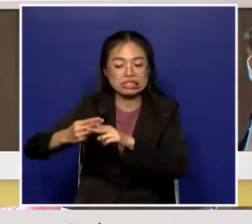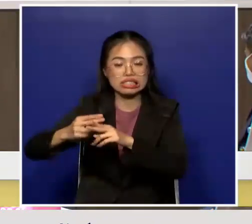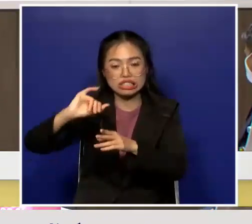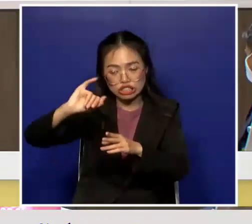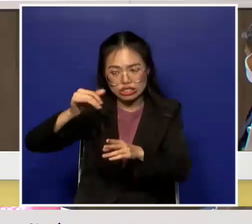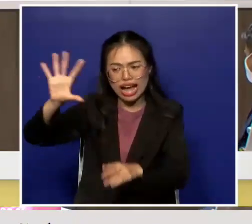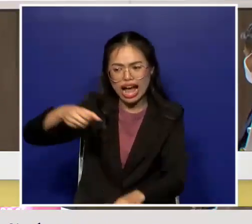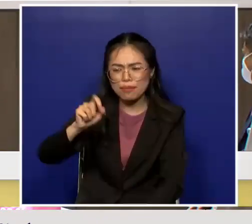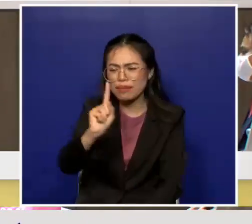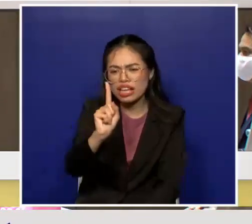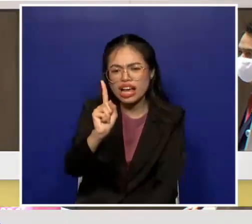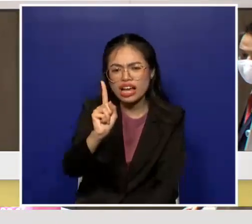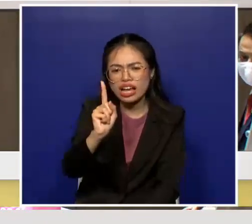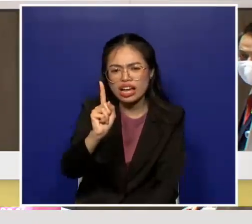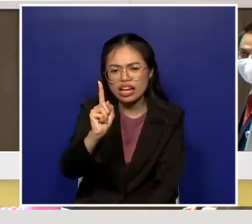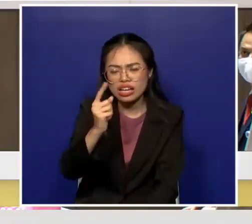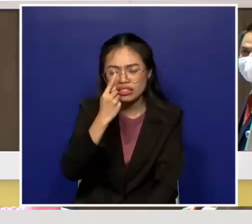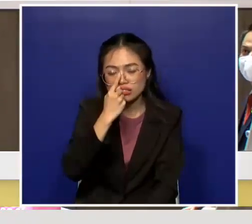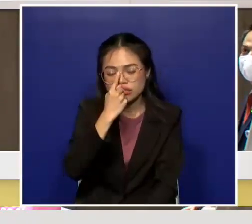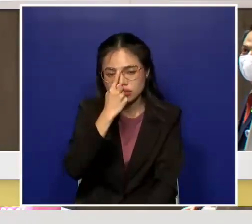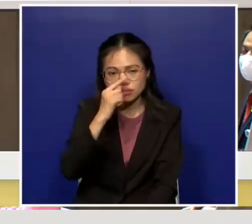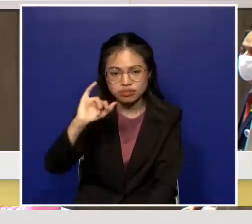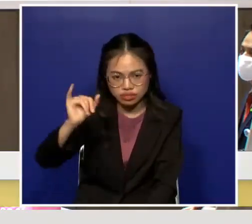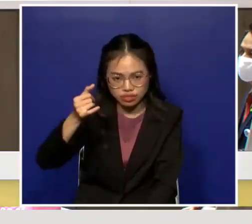อะไรรู้ไหมครับเ